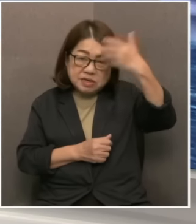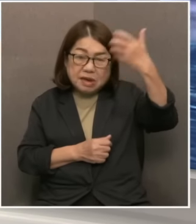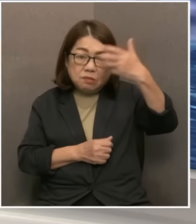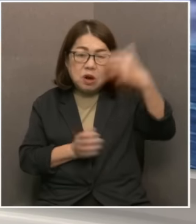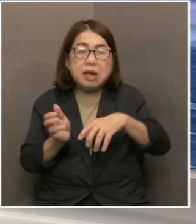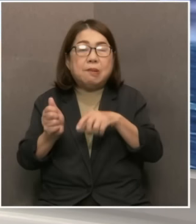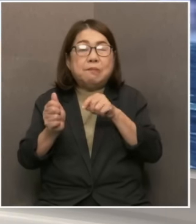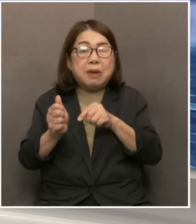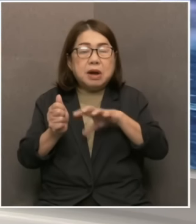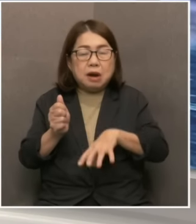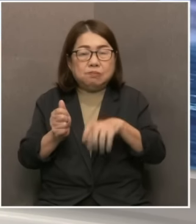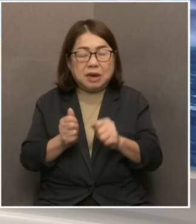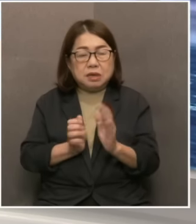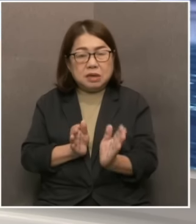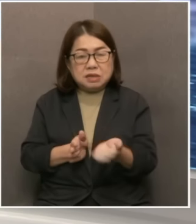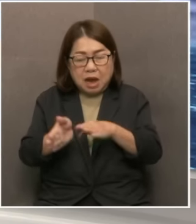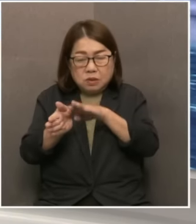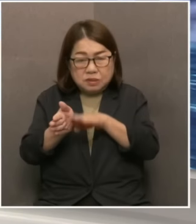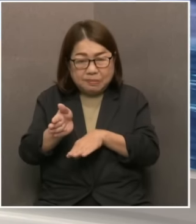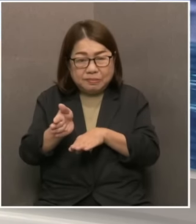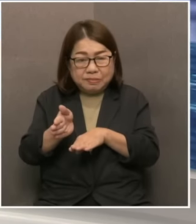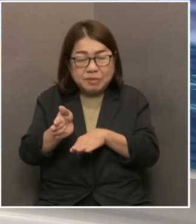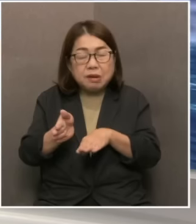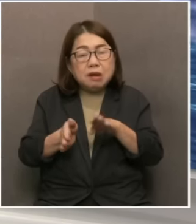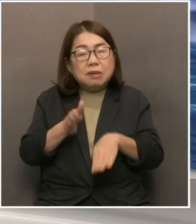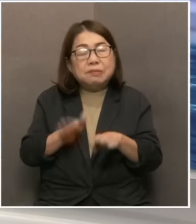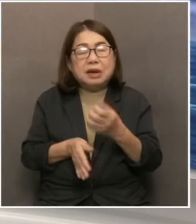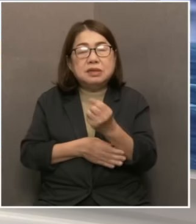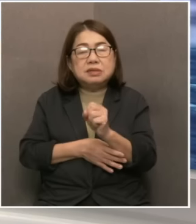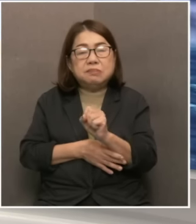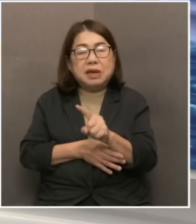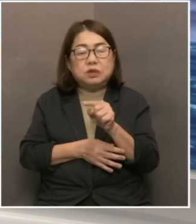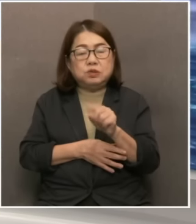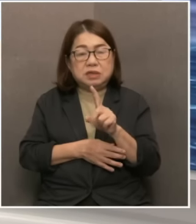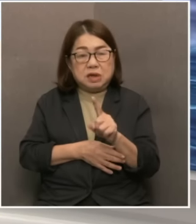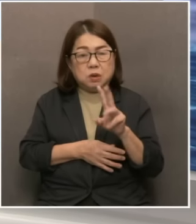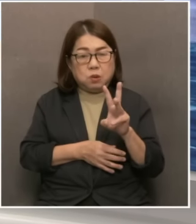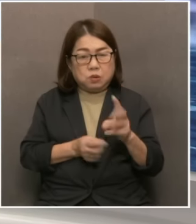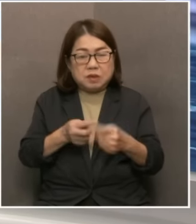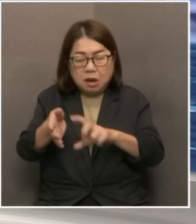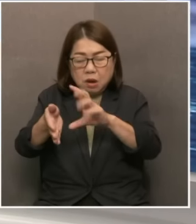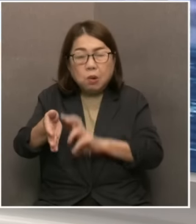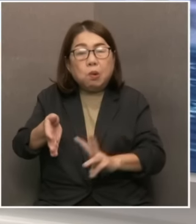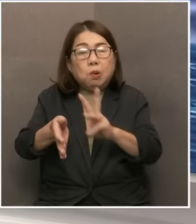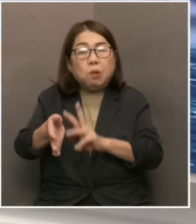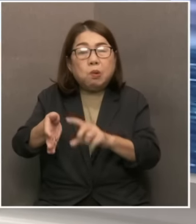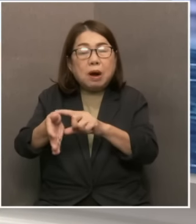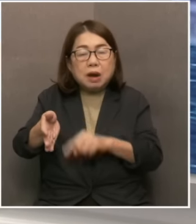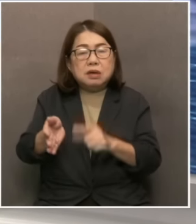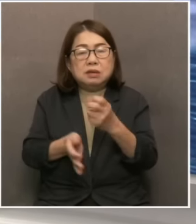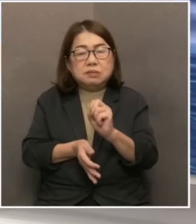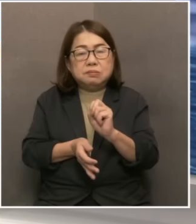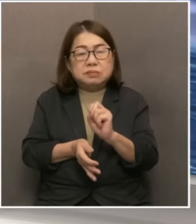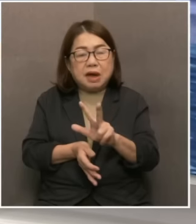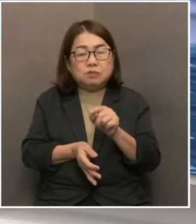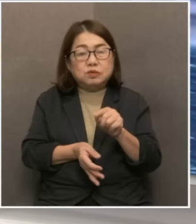นี้ระดับน้ำเช้าวันนี้ต่ำกว่าเมื่อวานนะคะอยู่ที่ 11.6 1เมตจากระดับตลิ่ง 13.4เมตแล้ว